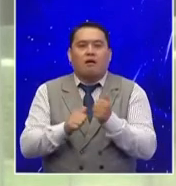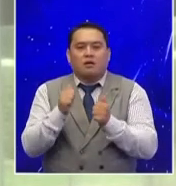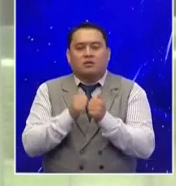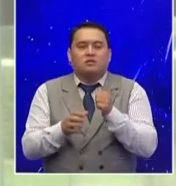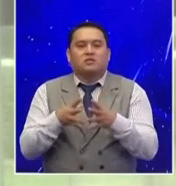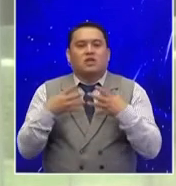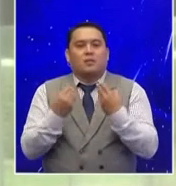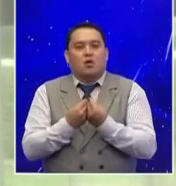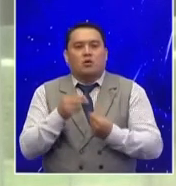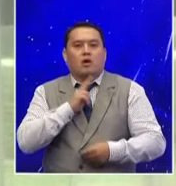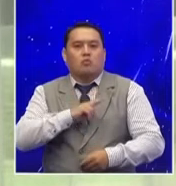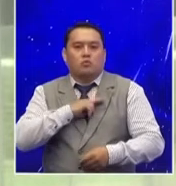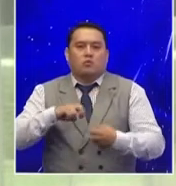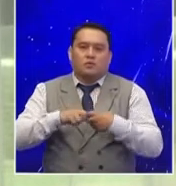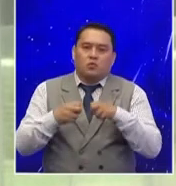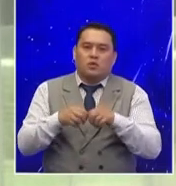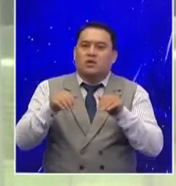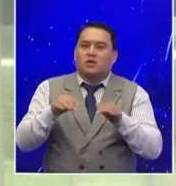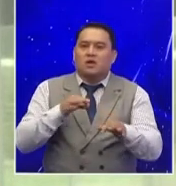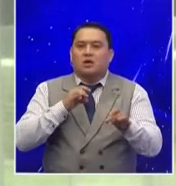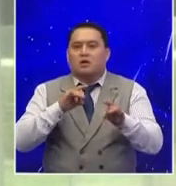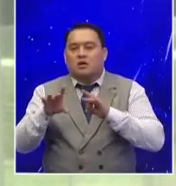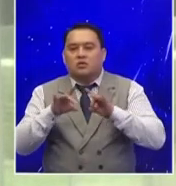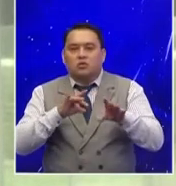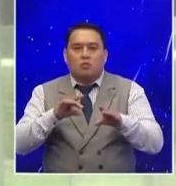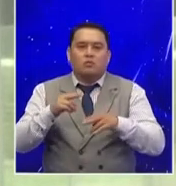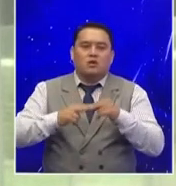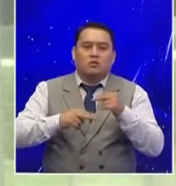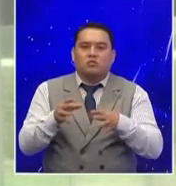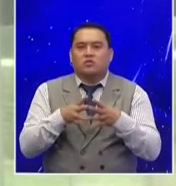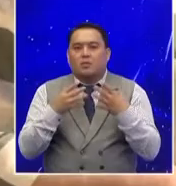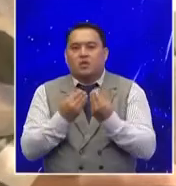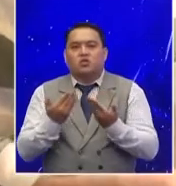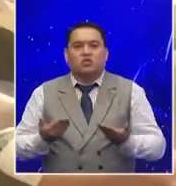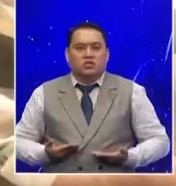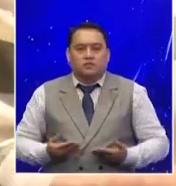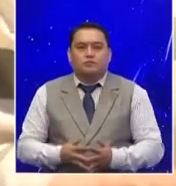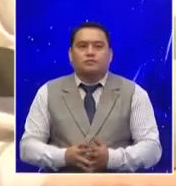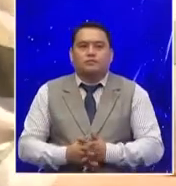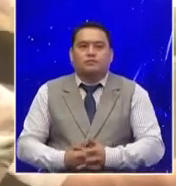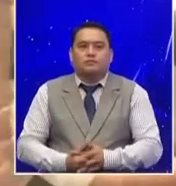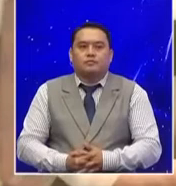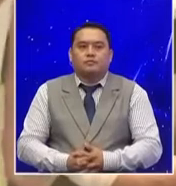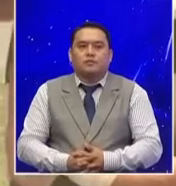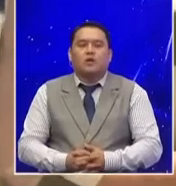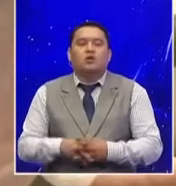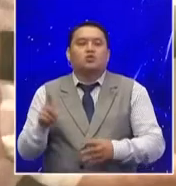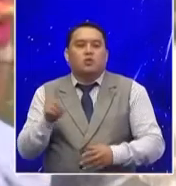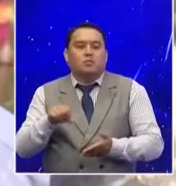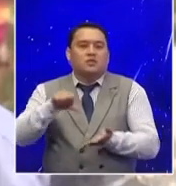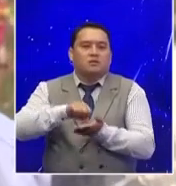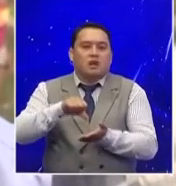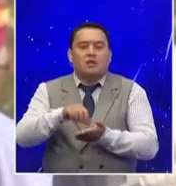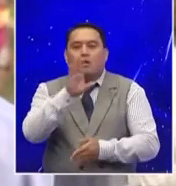мы работаем, разбираем проблемы, разъясняем ошибки в построении семейной жизни. Стоит отметить, что представители